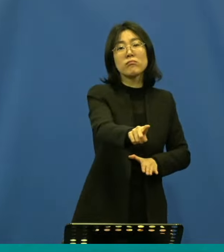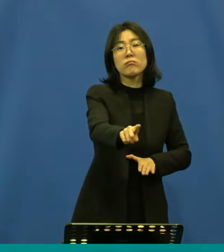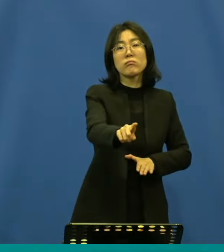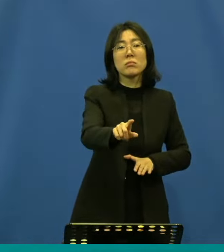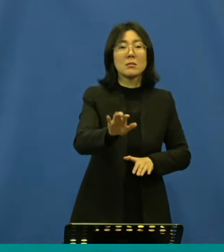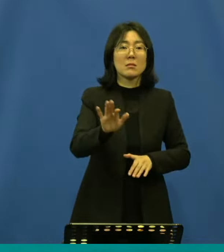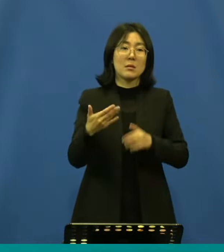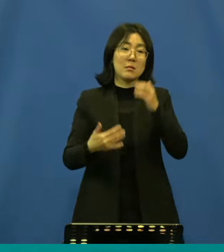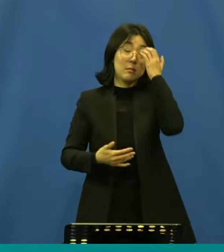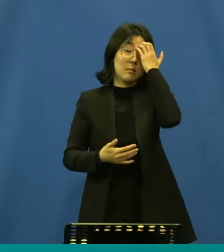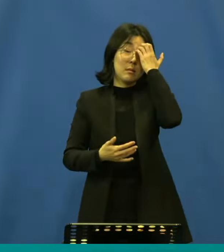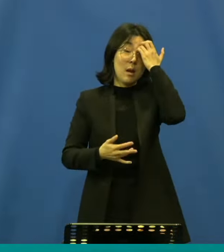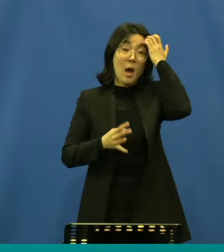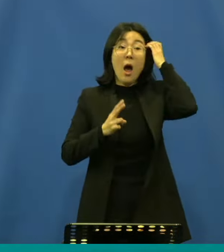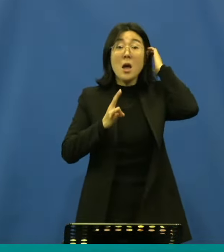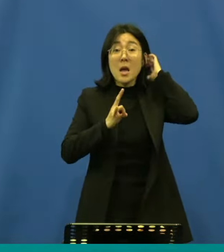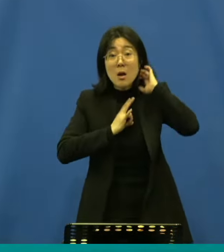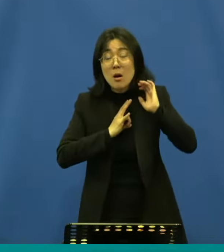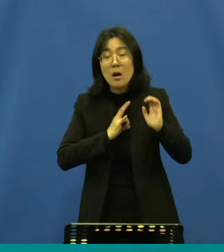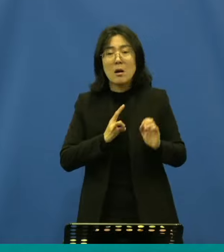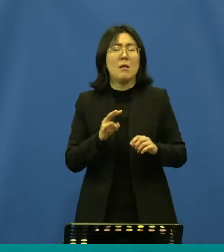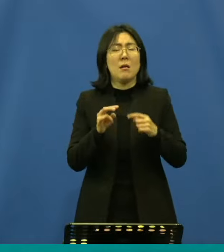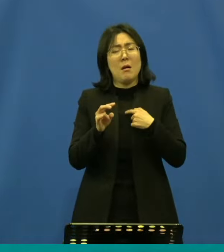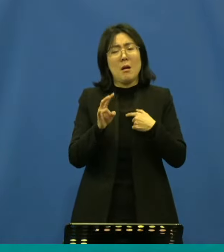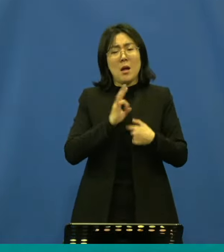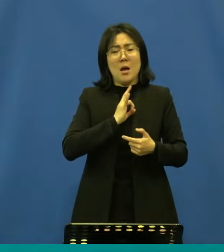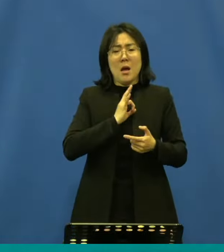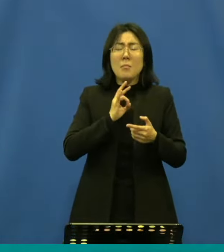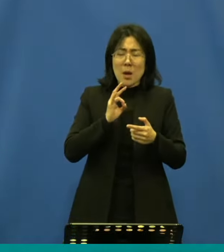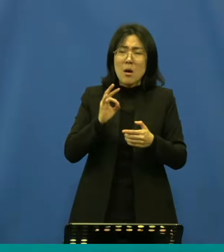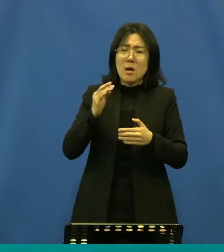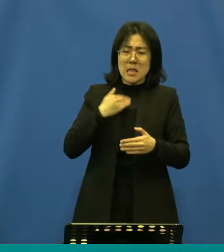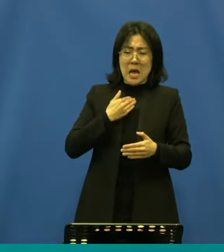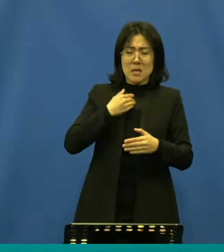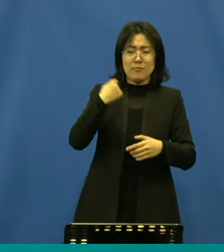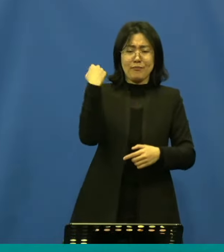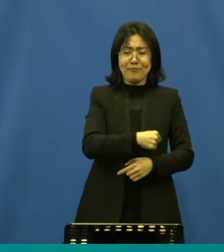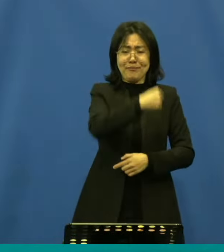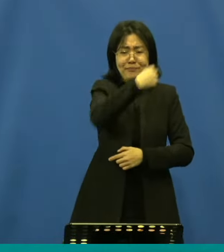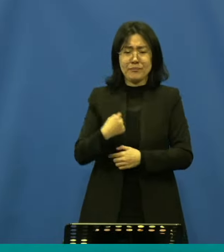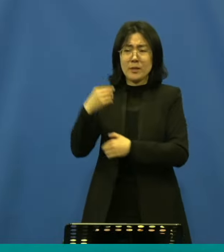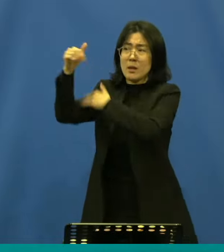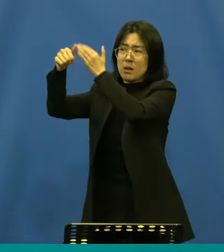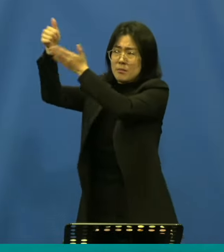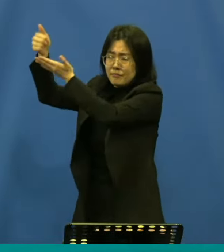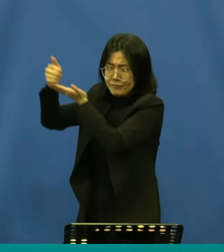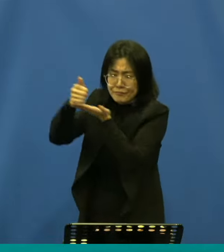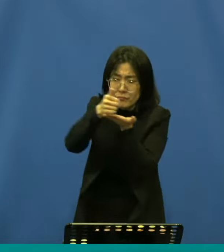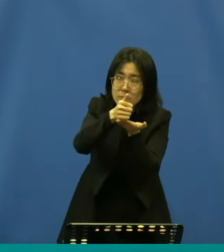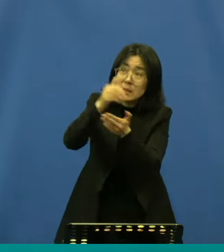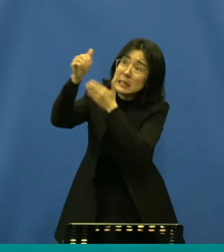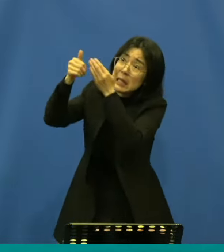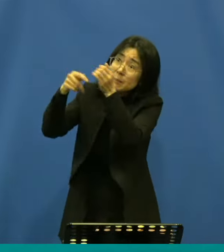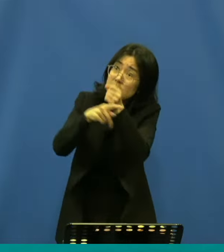자기 감정에 지금 몰두하고 있어요. 자기에게 무슨 일이 나고 있는가에 관심이 있어요.